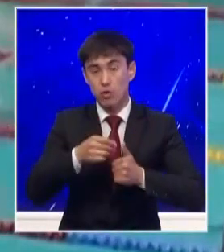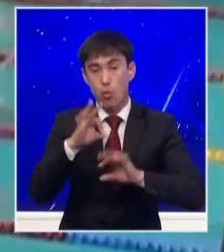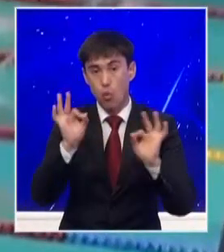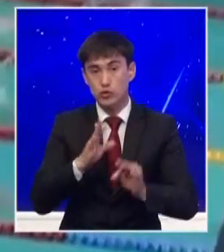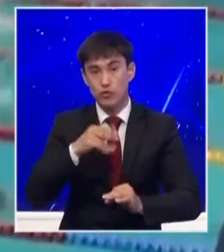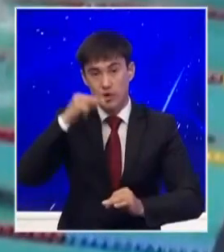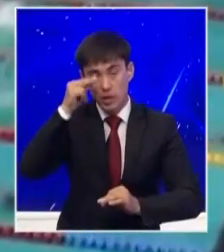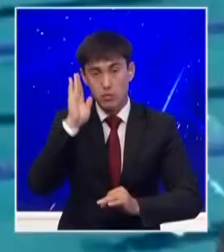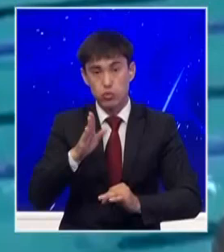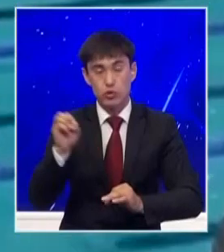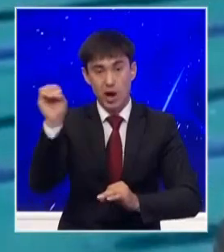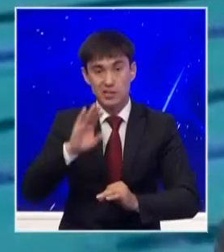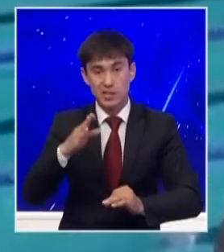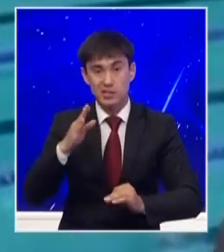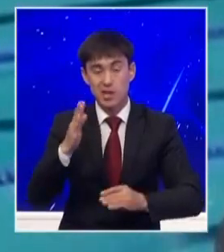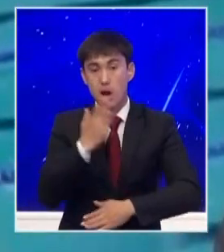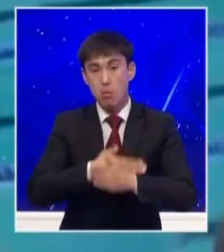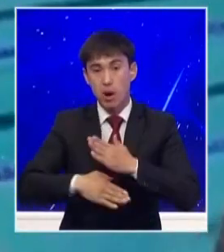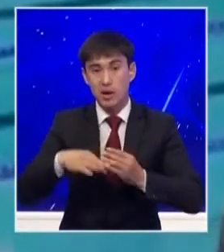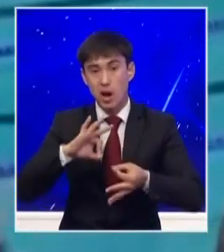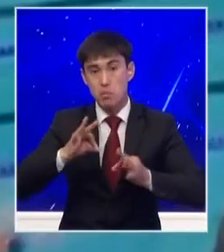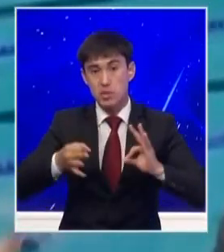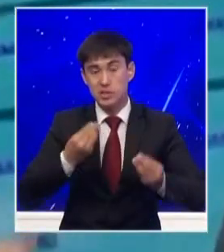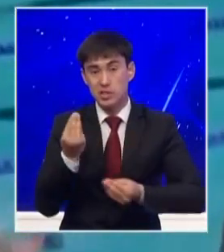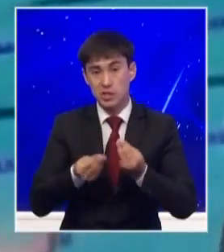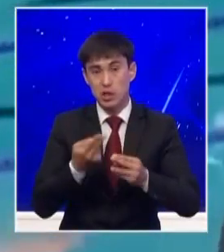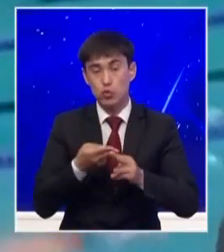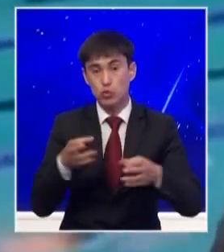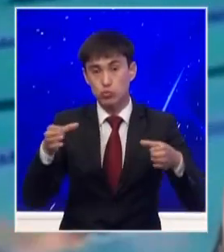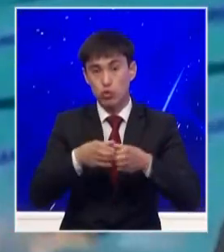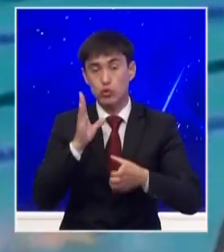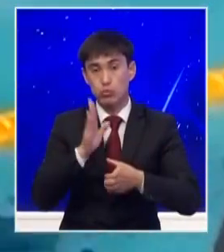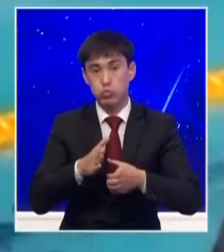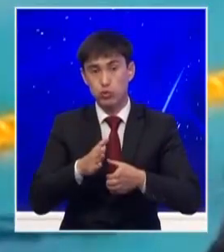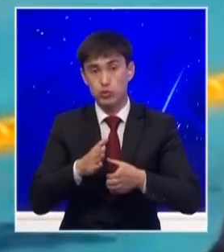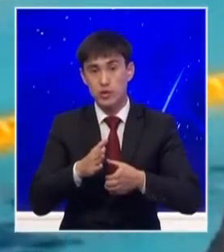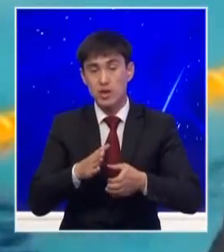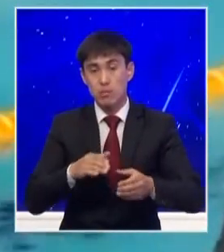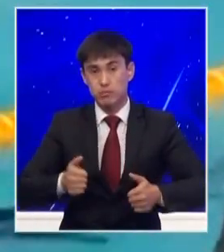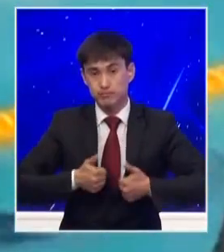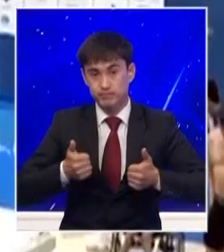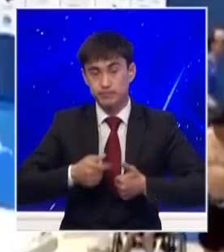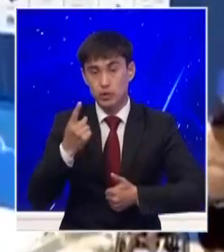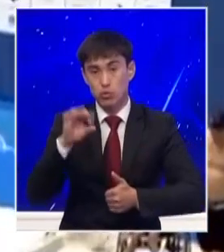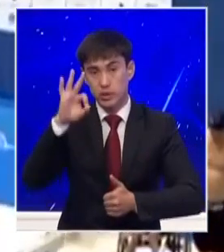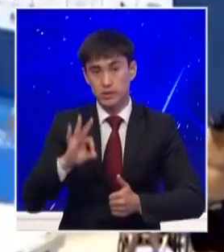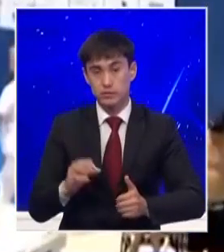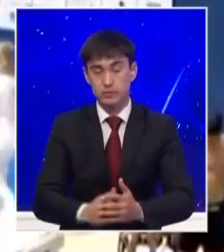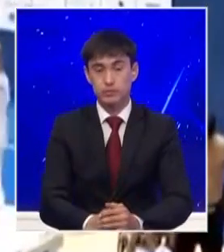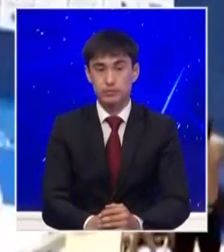в Китае состоятся азиатские паралимпийские игры, где наша сборная собирается выложиться на все 100%.